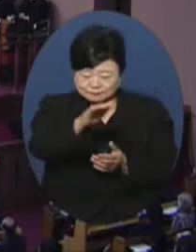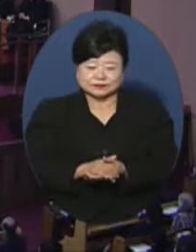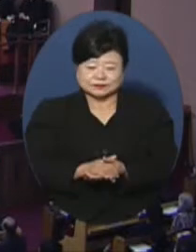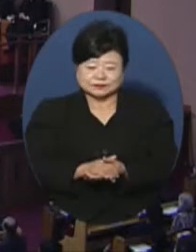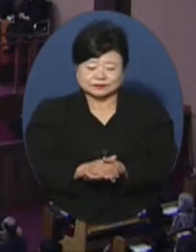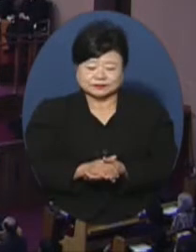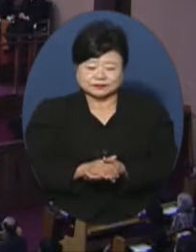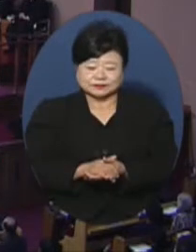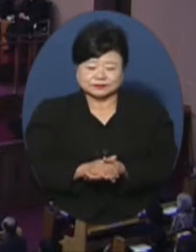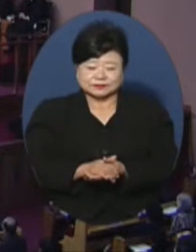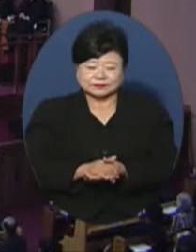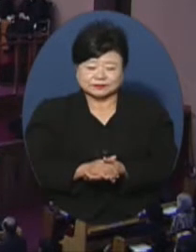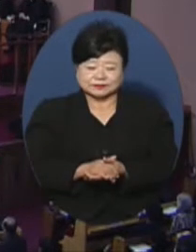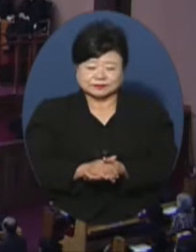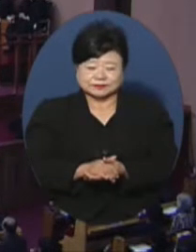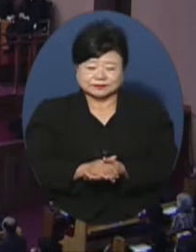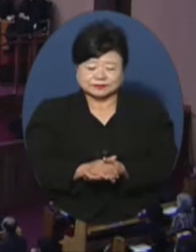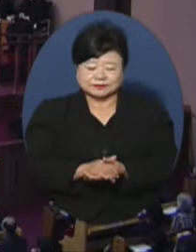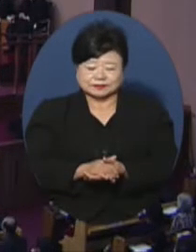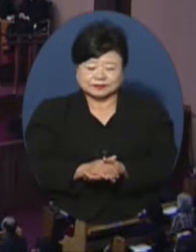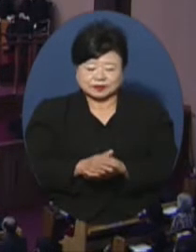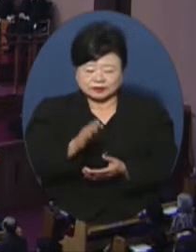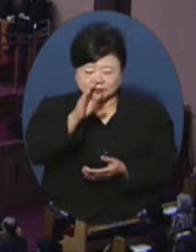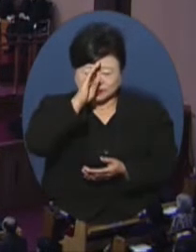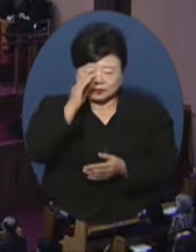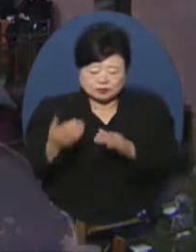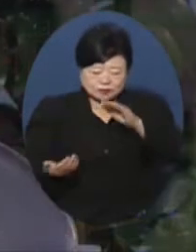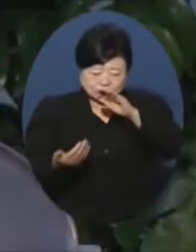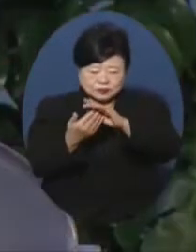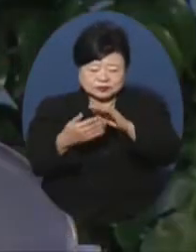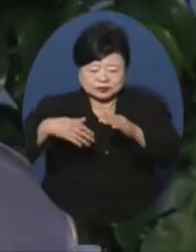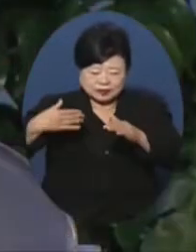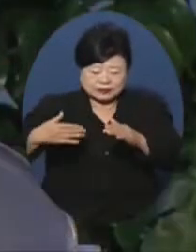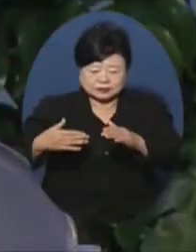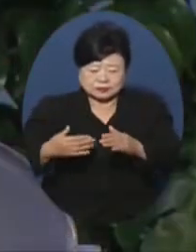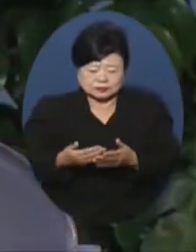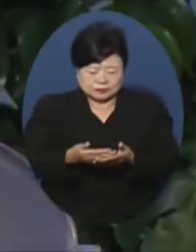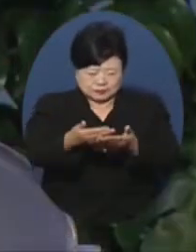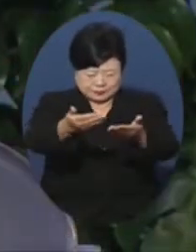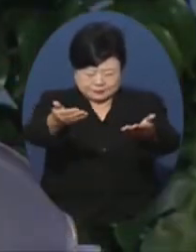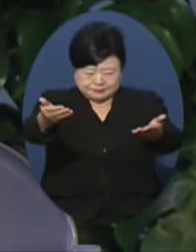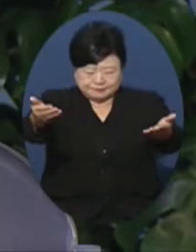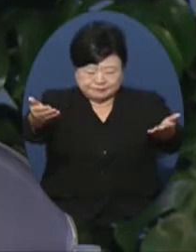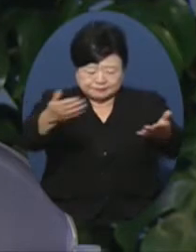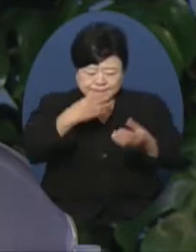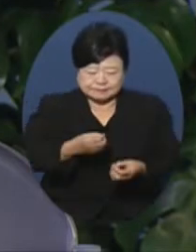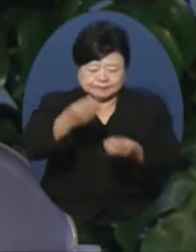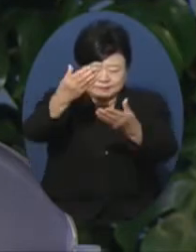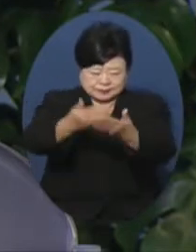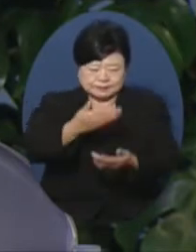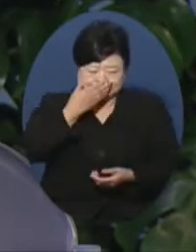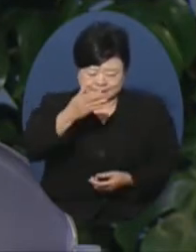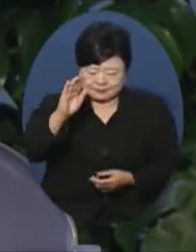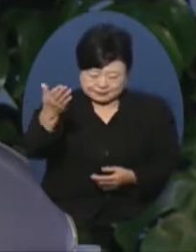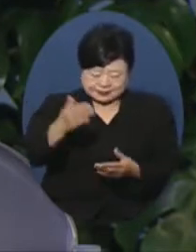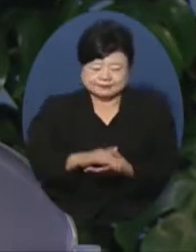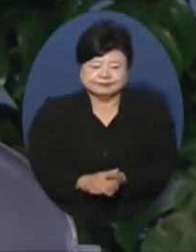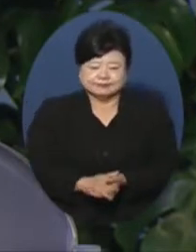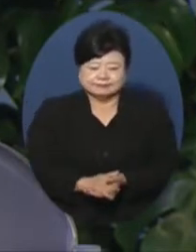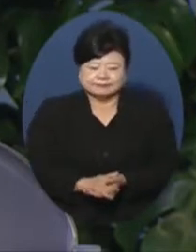우리 이루어진 게 없어도 손을 내밀어서 축복을 받을 수 있는